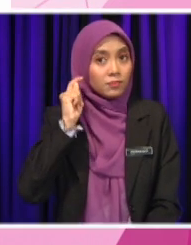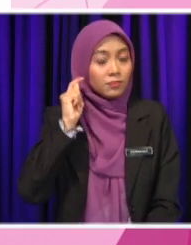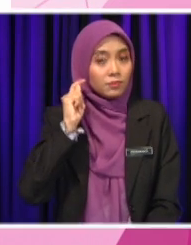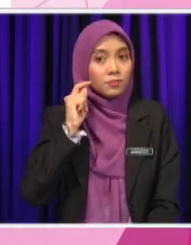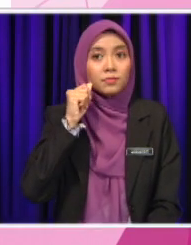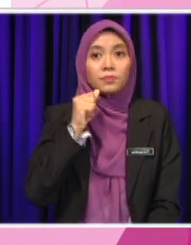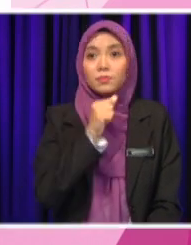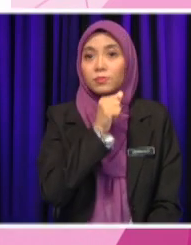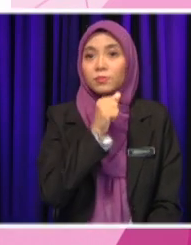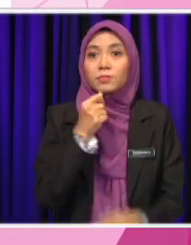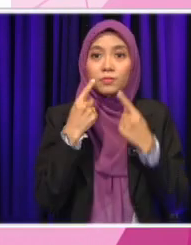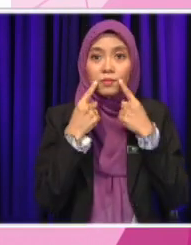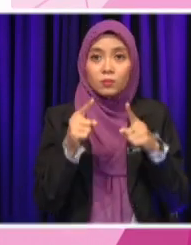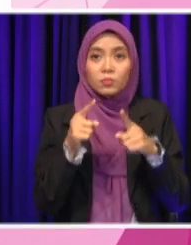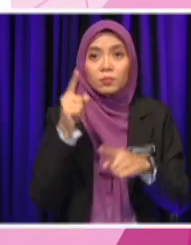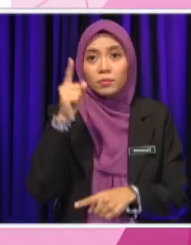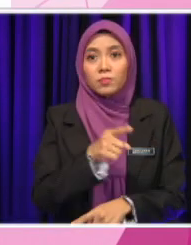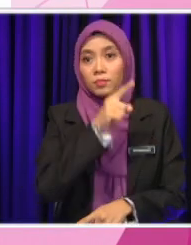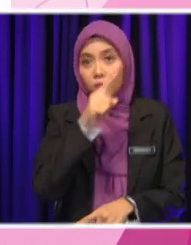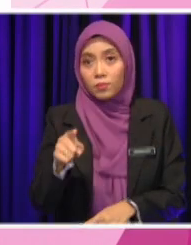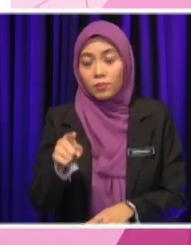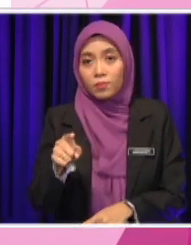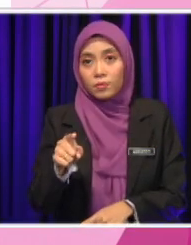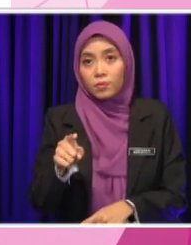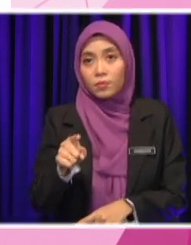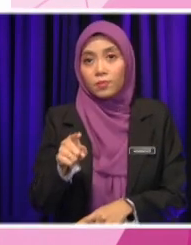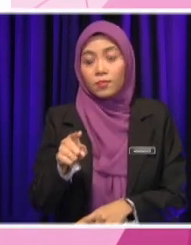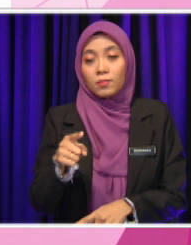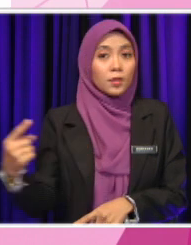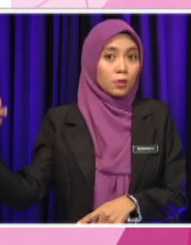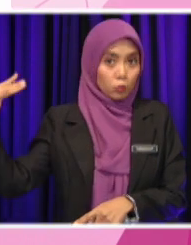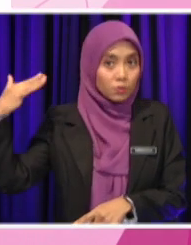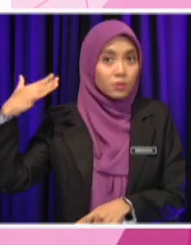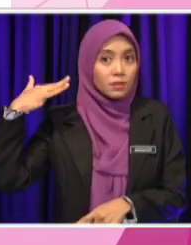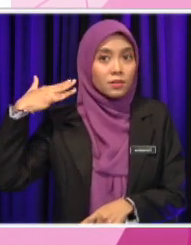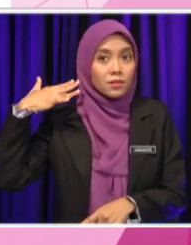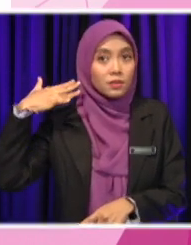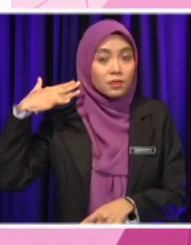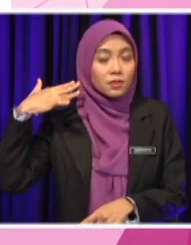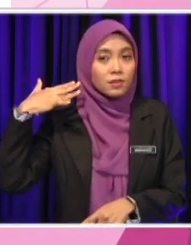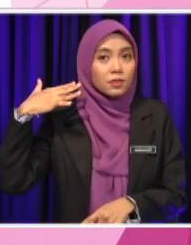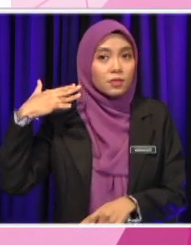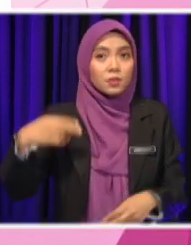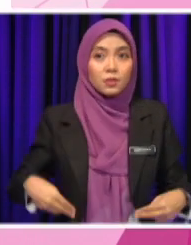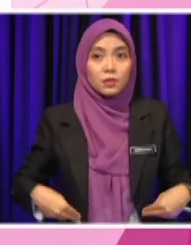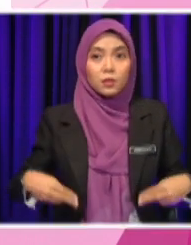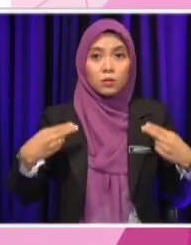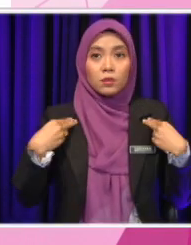simbol pangkah. Kemudian dia mengeluarkan bunyi. Okay. Dan satu lagi dia menghidupkan